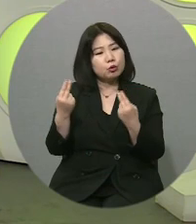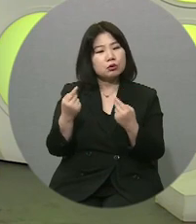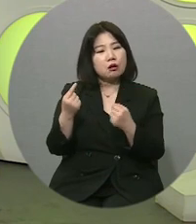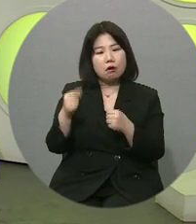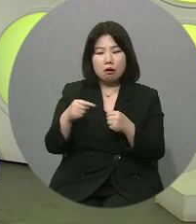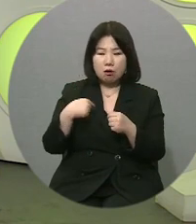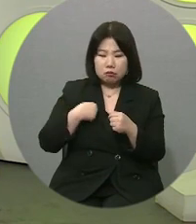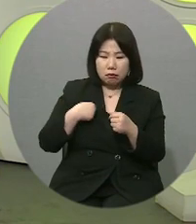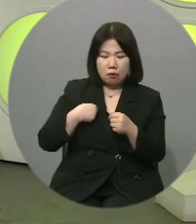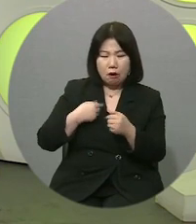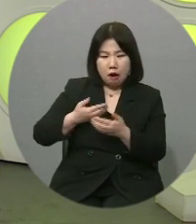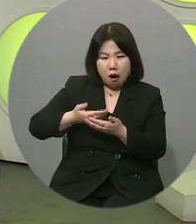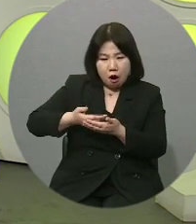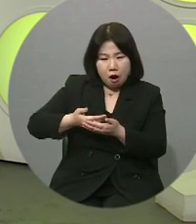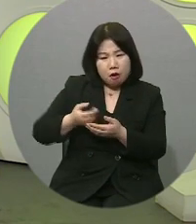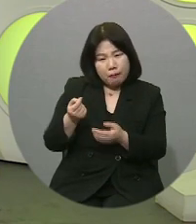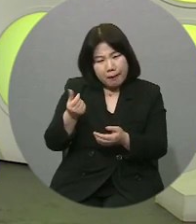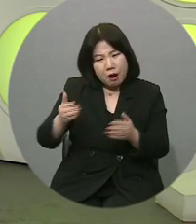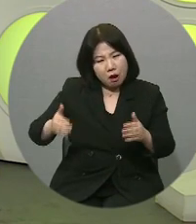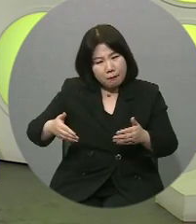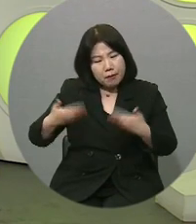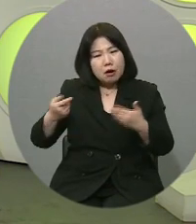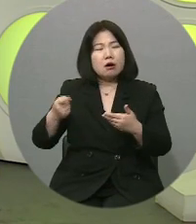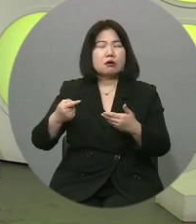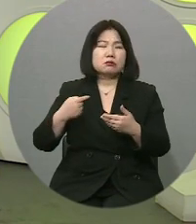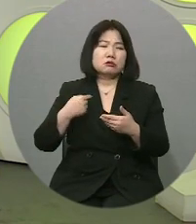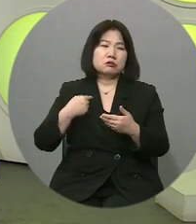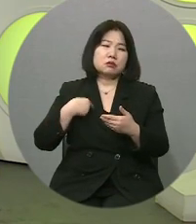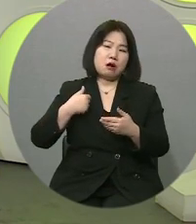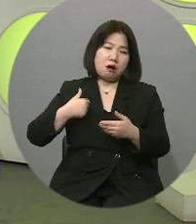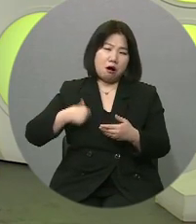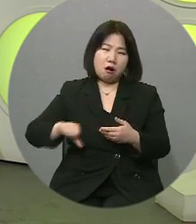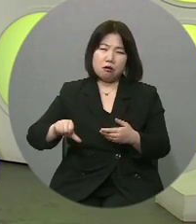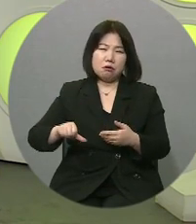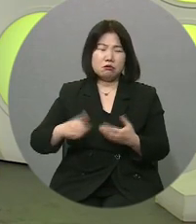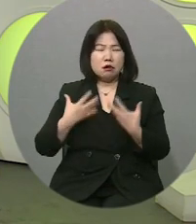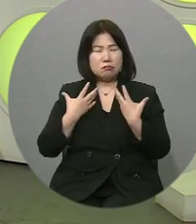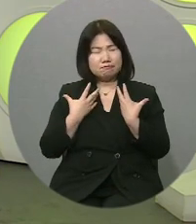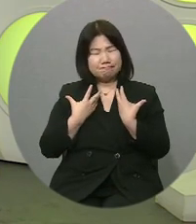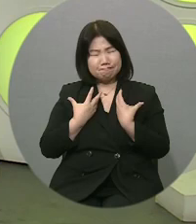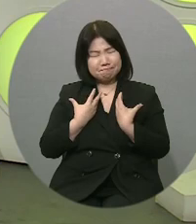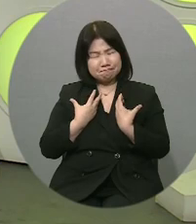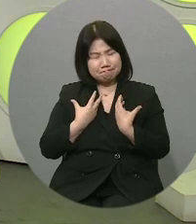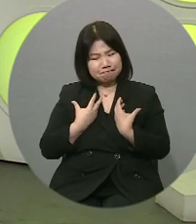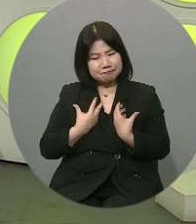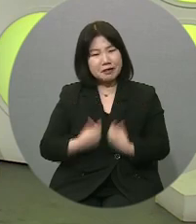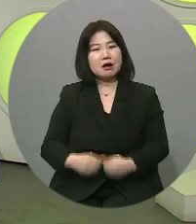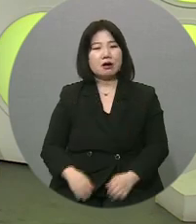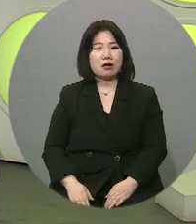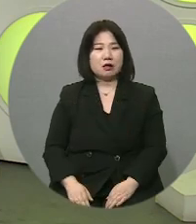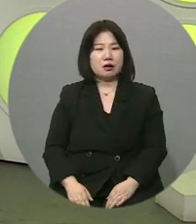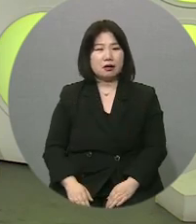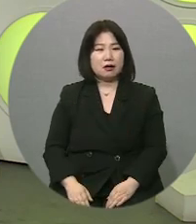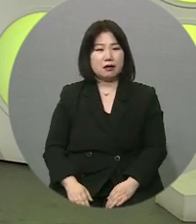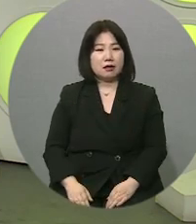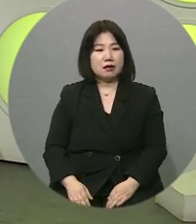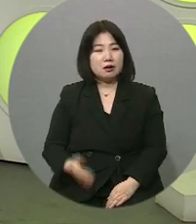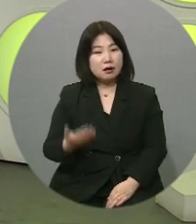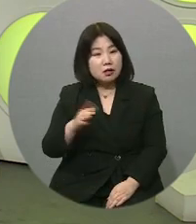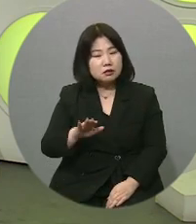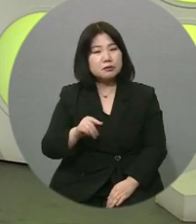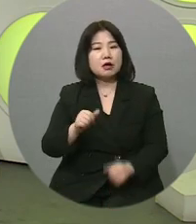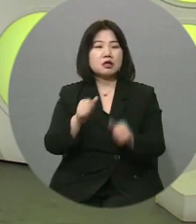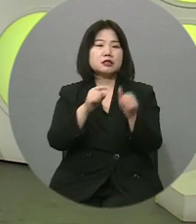체중이 훨씬 적게 나가는 그로스도는 낙담할 수밖에 없었습니다. 그러나